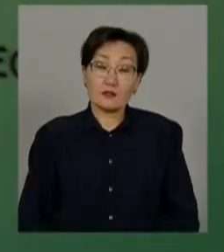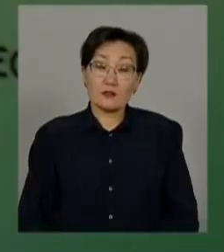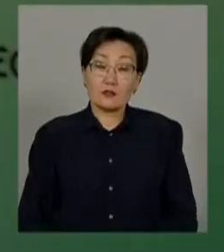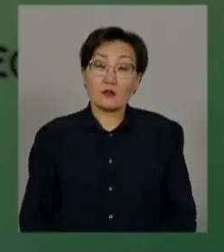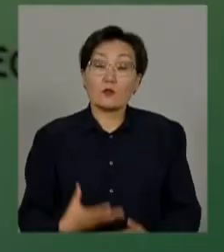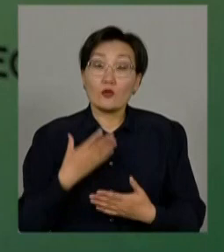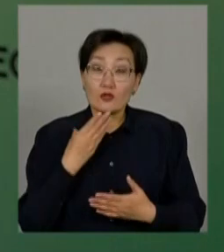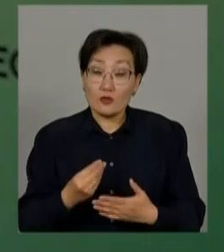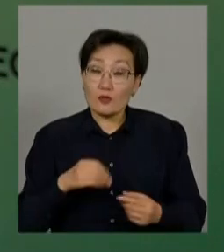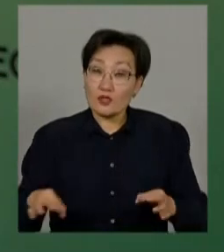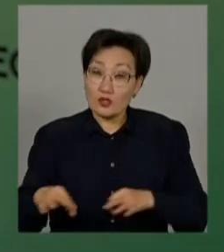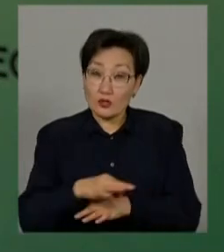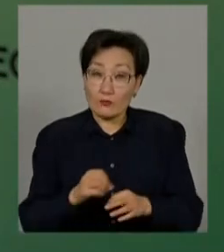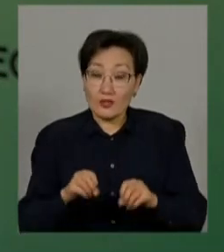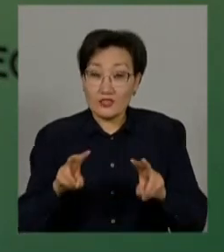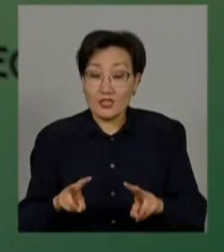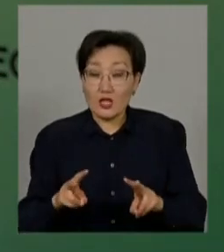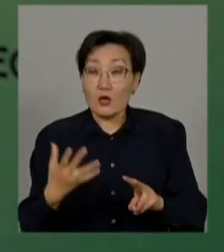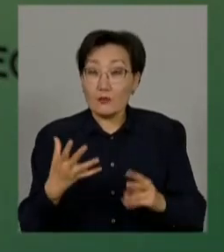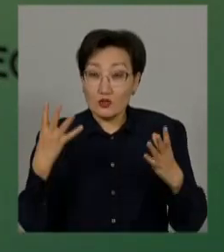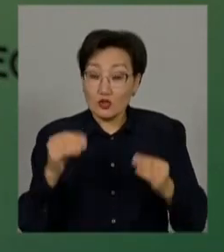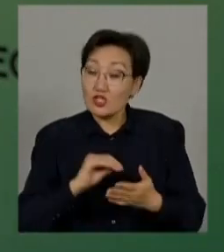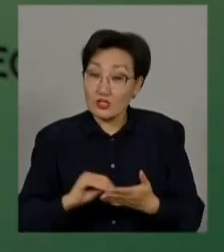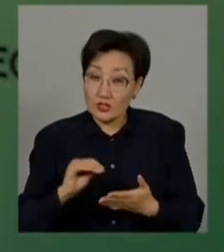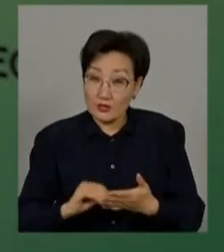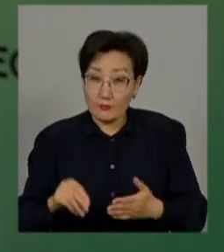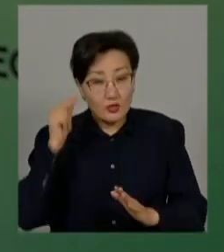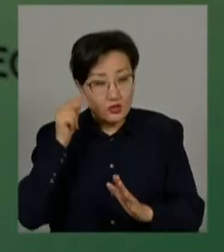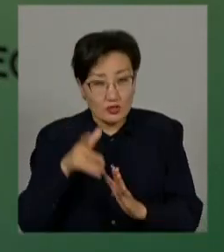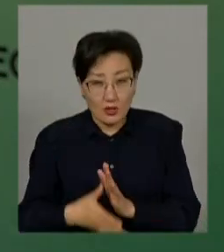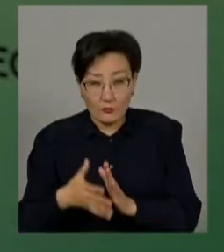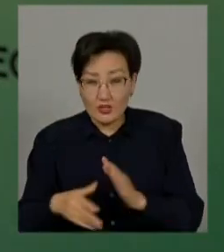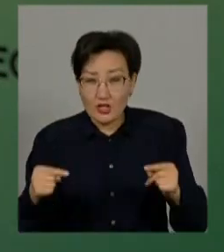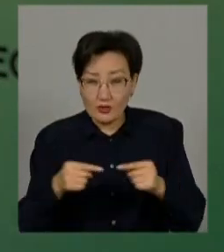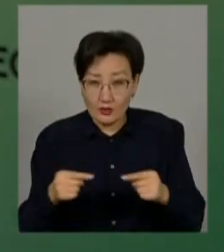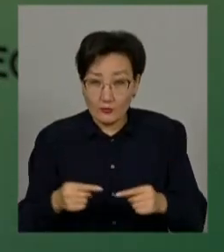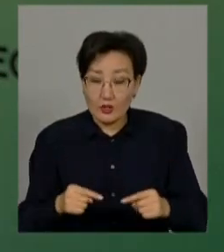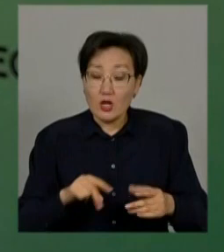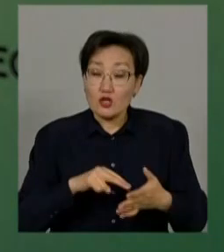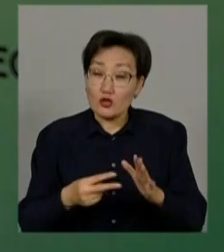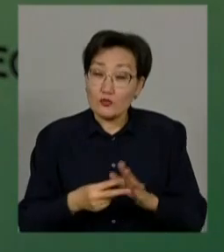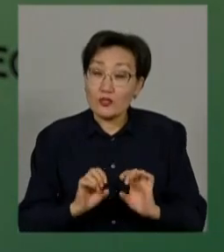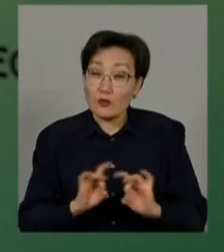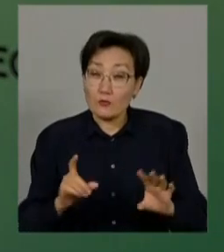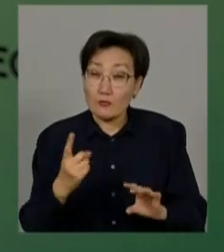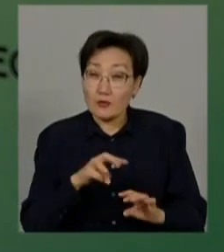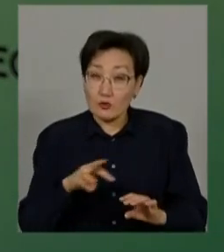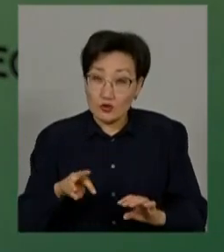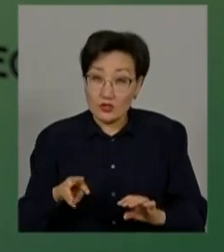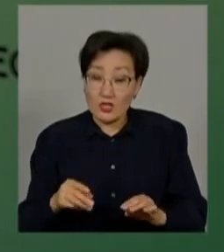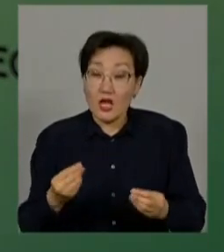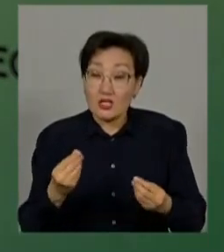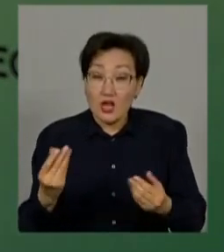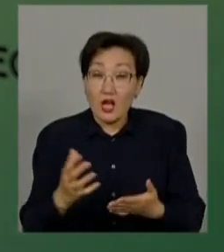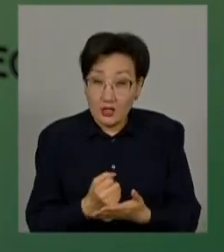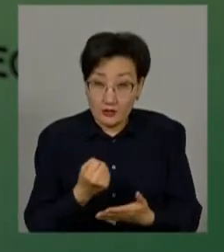Өзімнің жобамды арнай 5 күн бойы жазып, зерттеп, нақтылап, жоспарымды қорғап, 1 миллиондың грантқа ие